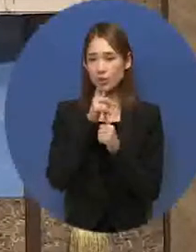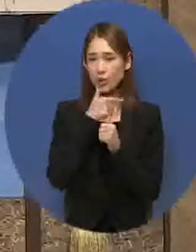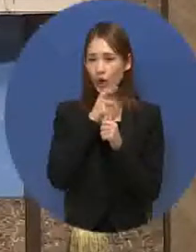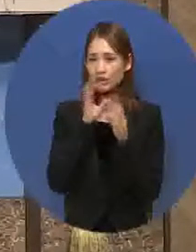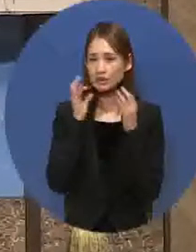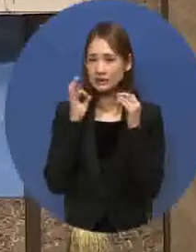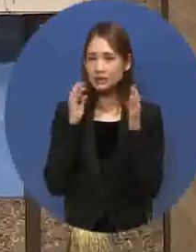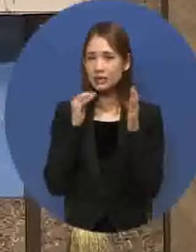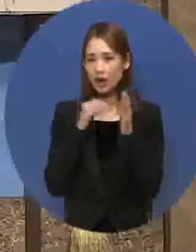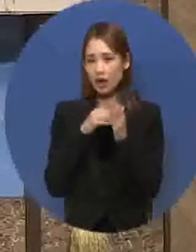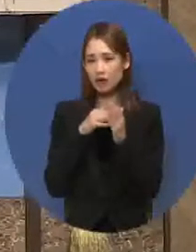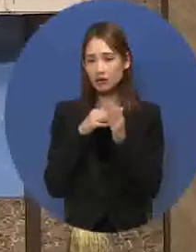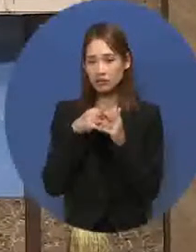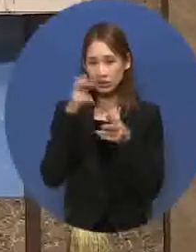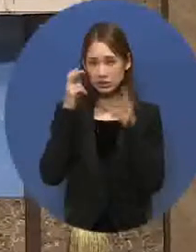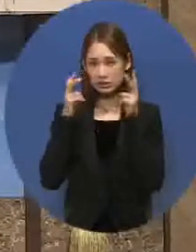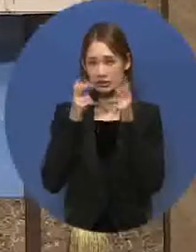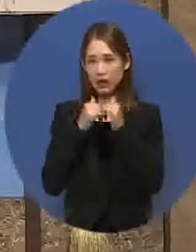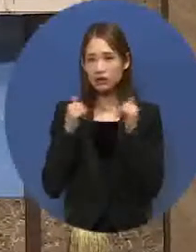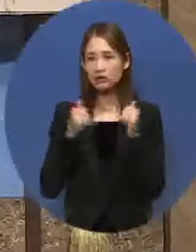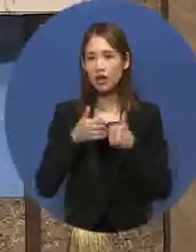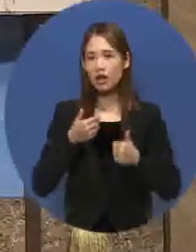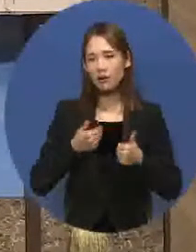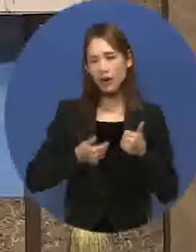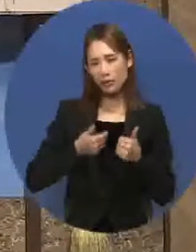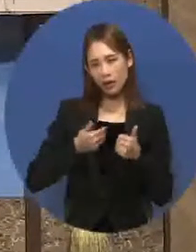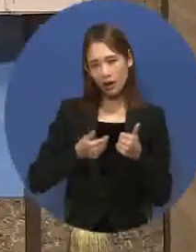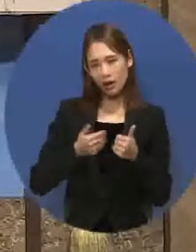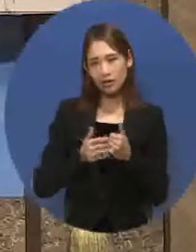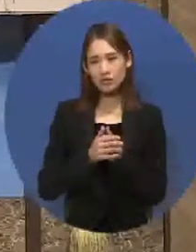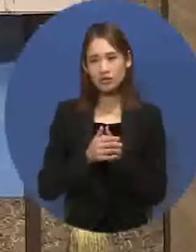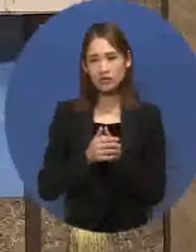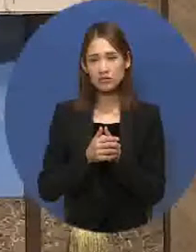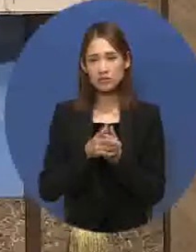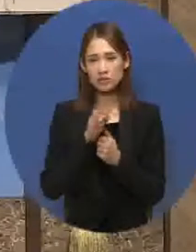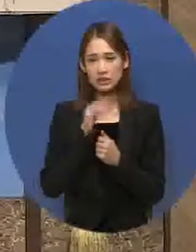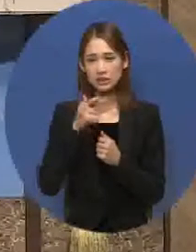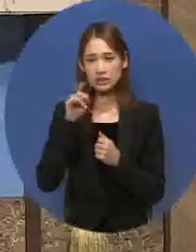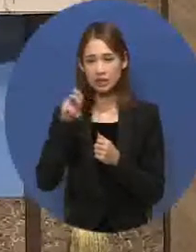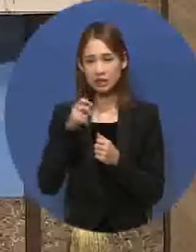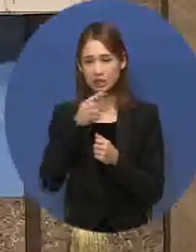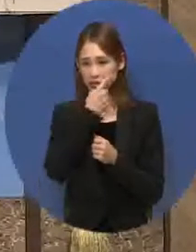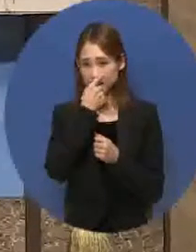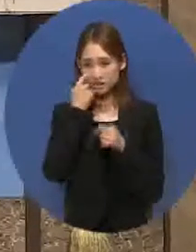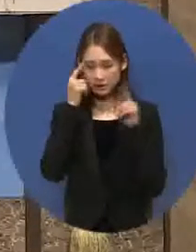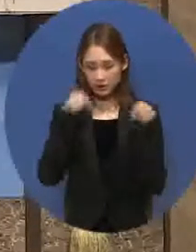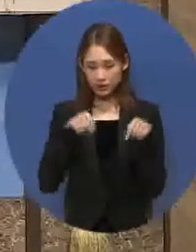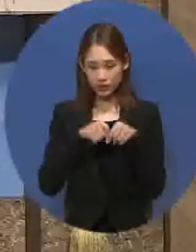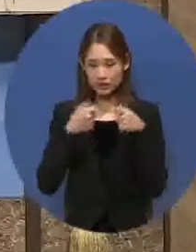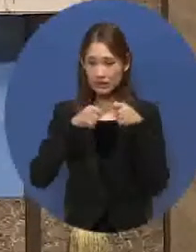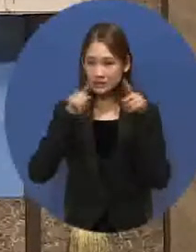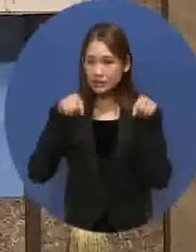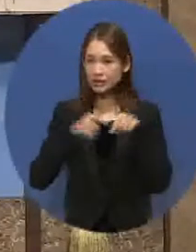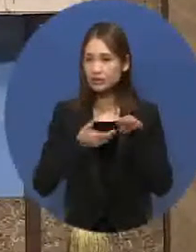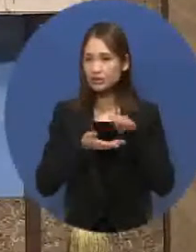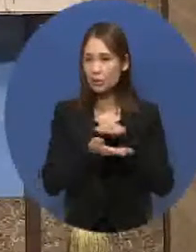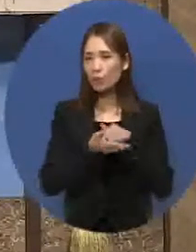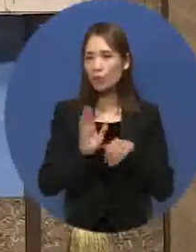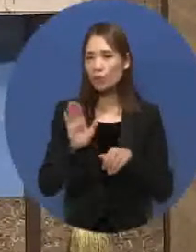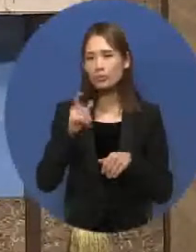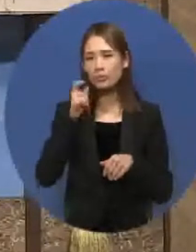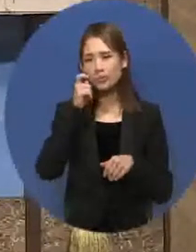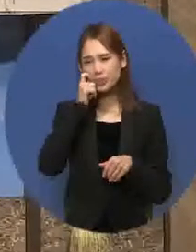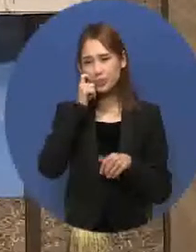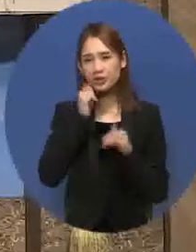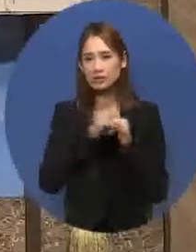월요일부터 금요일까지는 직장일이 바빠가 인감증명이나 뭐 주민등록 등본이나 이런 걸 떼지 못한